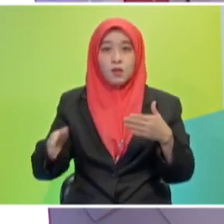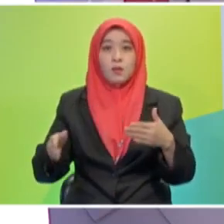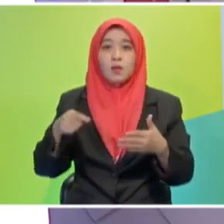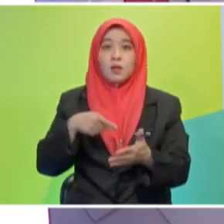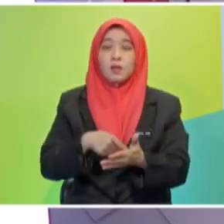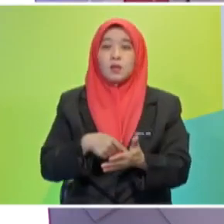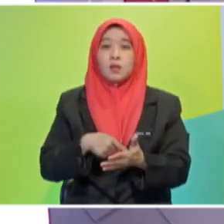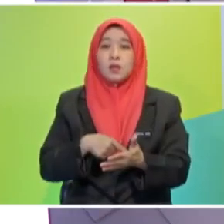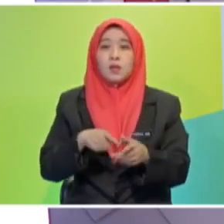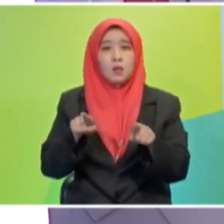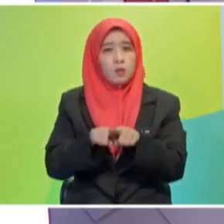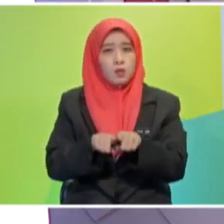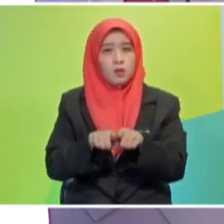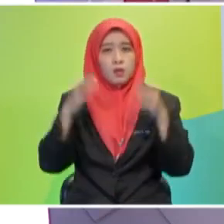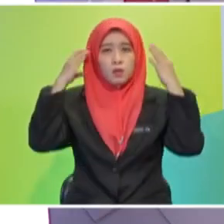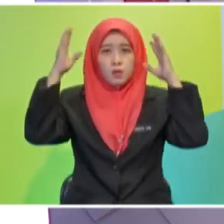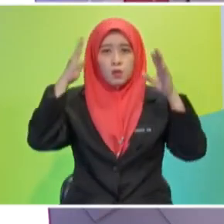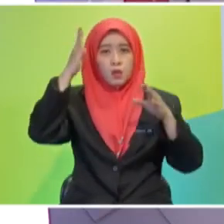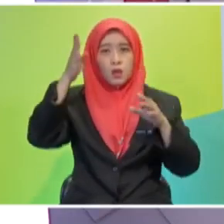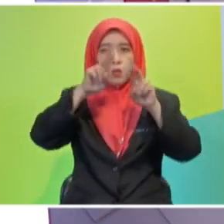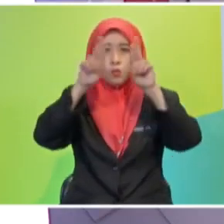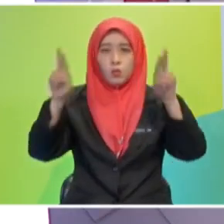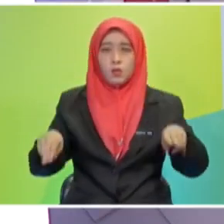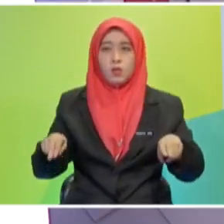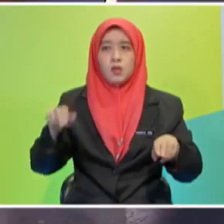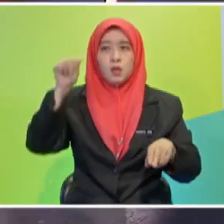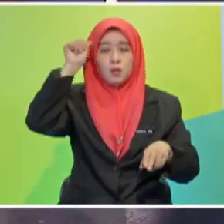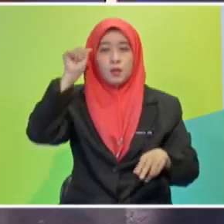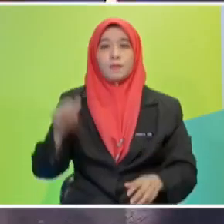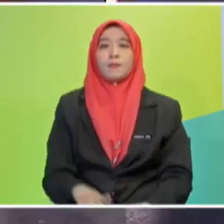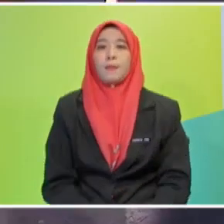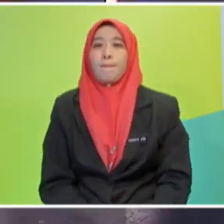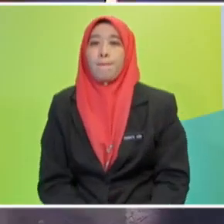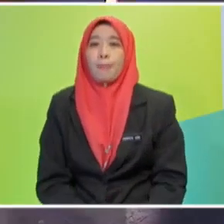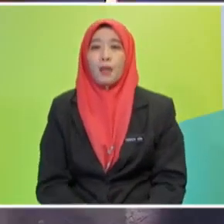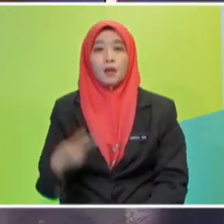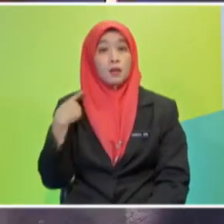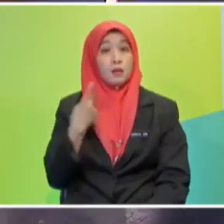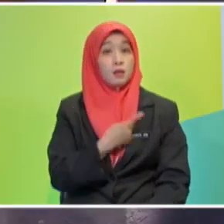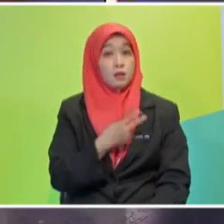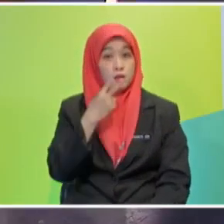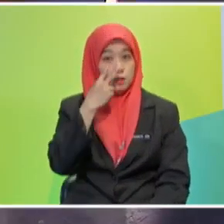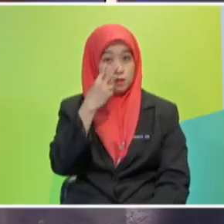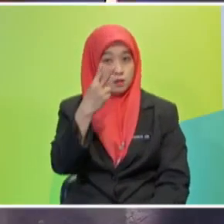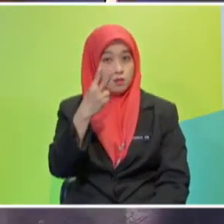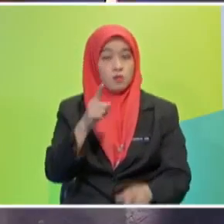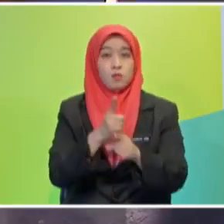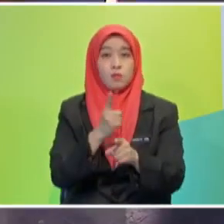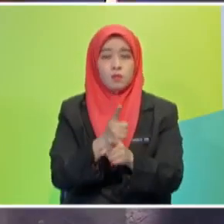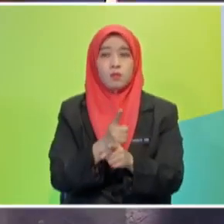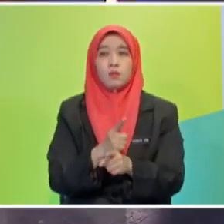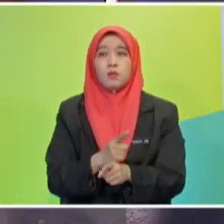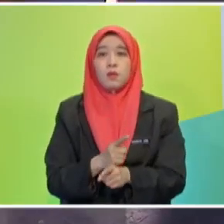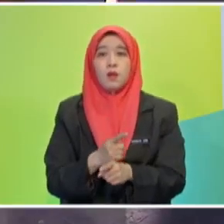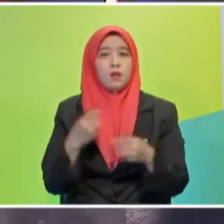tadi, cikgu akan uji Aiman pada akhir sesi ni. Kena tengok betul-betul ni. Sebab yang ini dia banyak maklumat, jadi Aiman kena